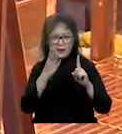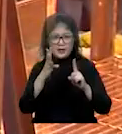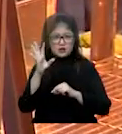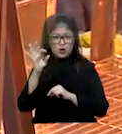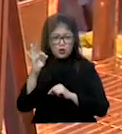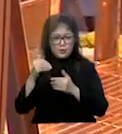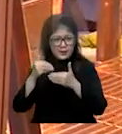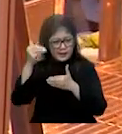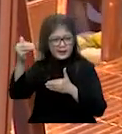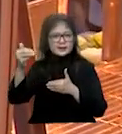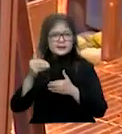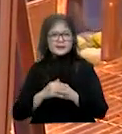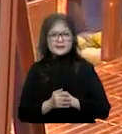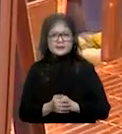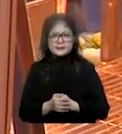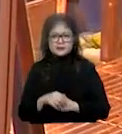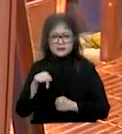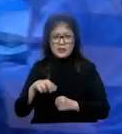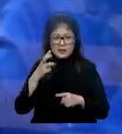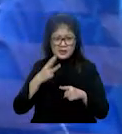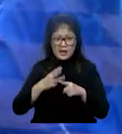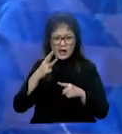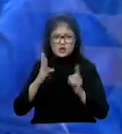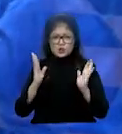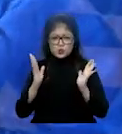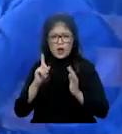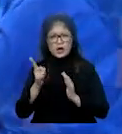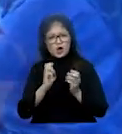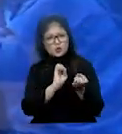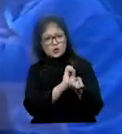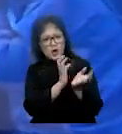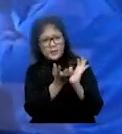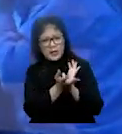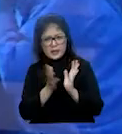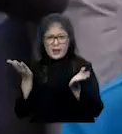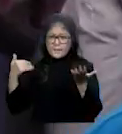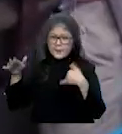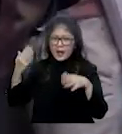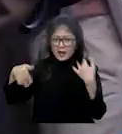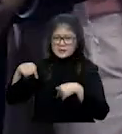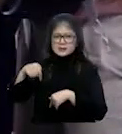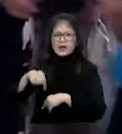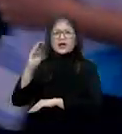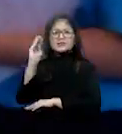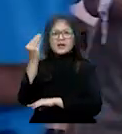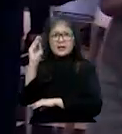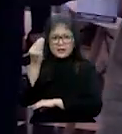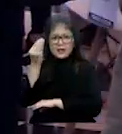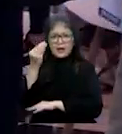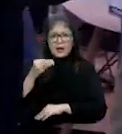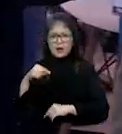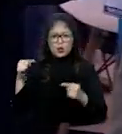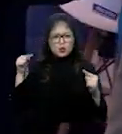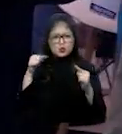Pameran yang pada tahun ini sudah 3 kali digelar, masing-masing di Surabaya dan Bali, diharapkan bisa menggugah kembali perekonomian tanah air melalui bisnis